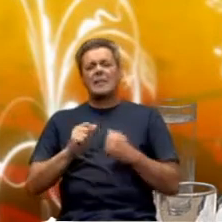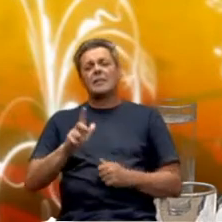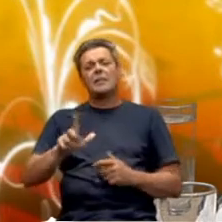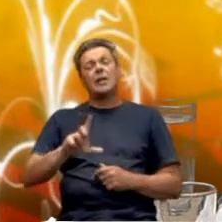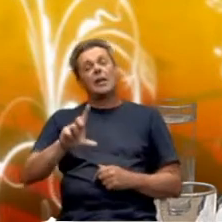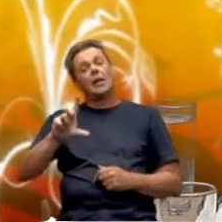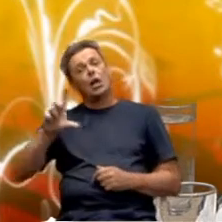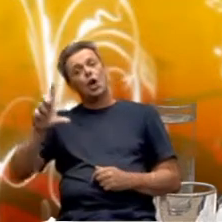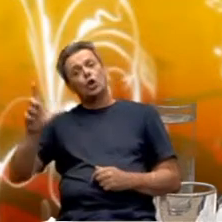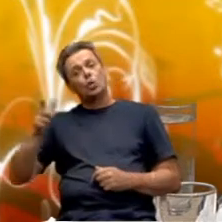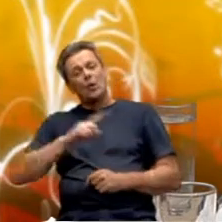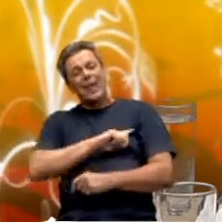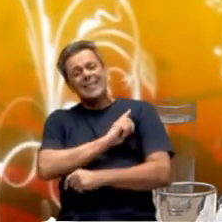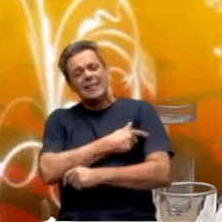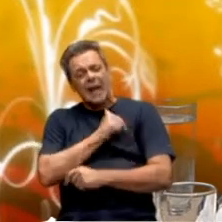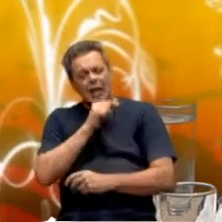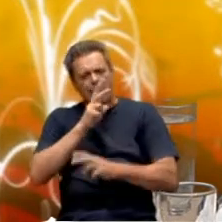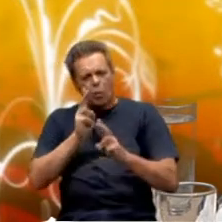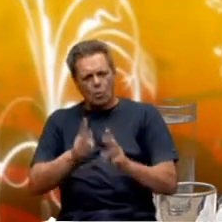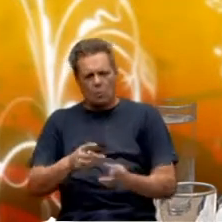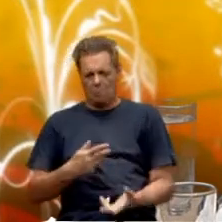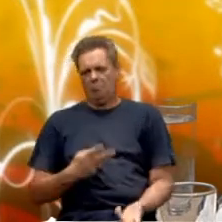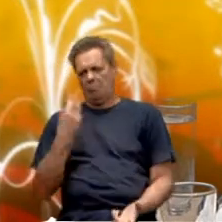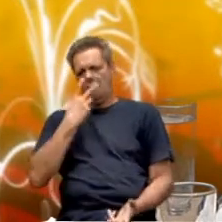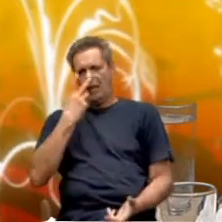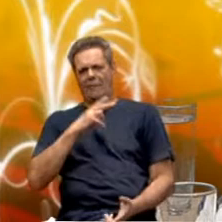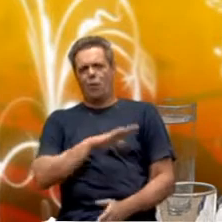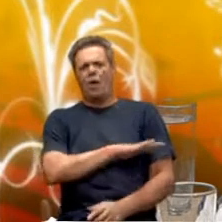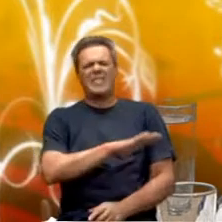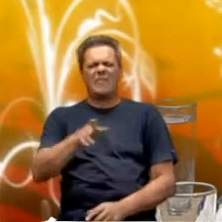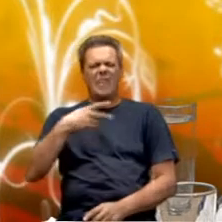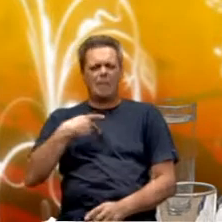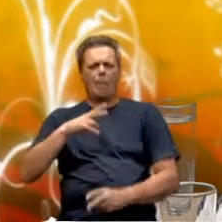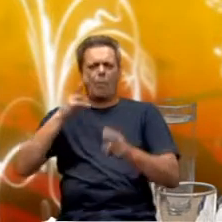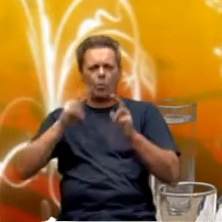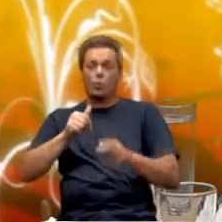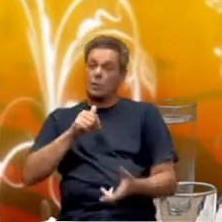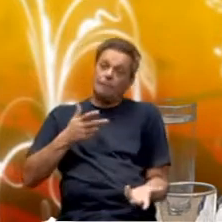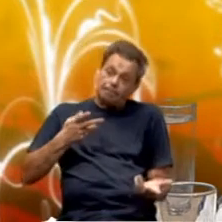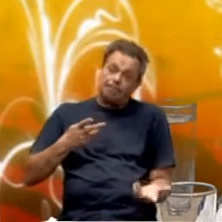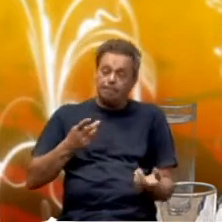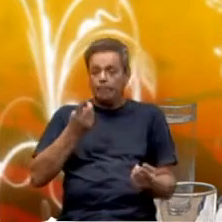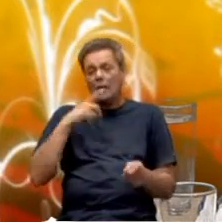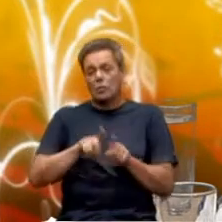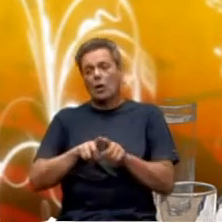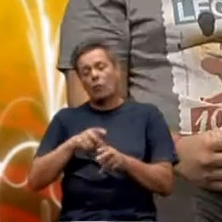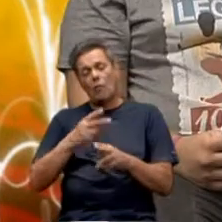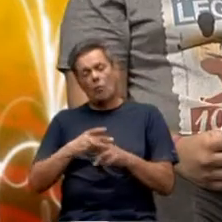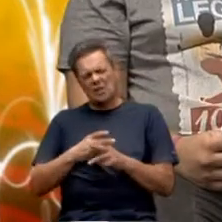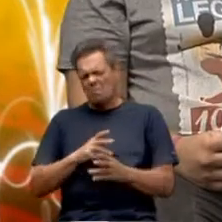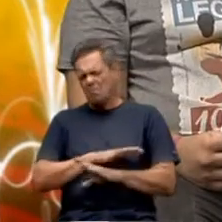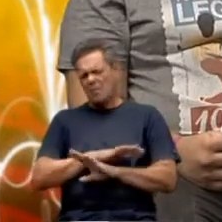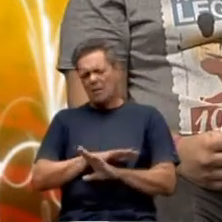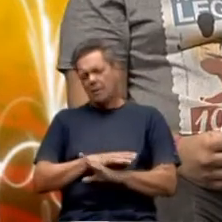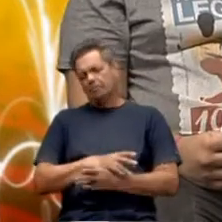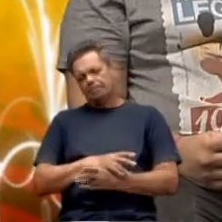druge snage i mogućnosti. Jer svi mi imamo mogućnosti neke, ali tako i u bolesti. Istina. Da. Da. Sve roditelji ima svoje prednosti i mana.